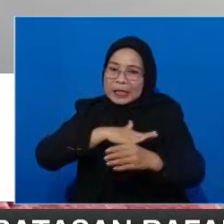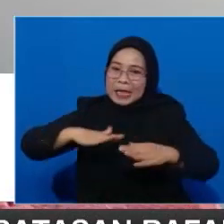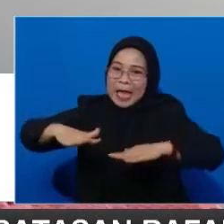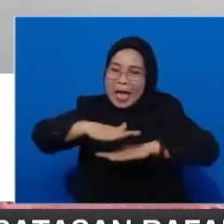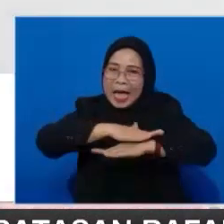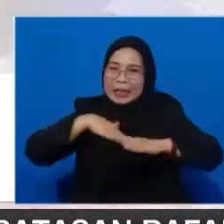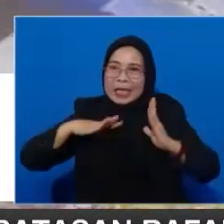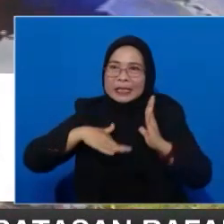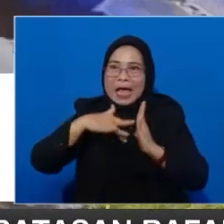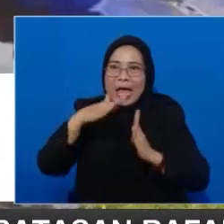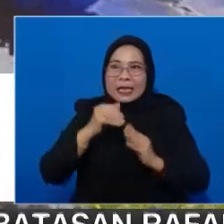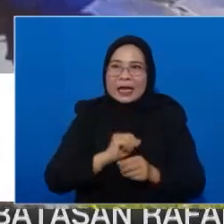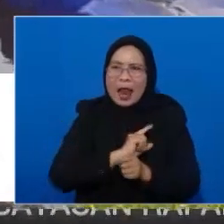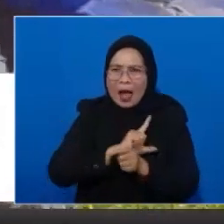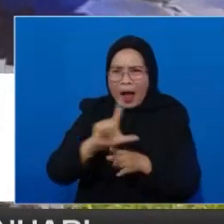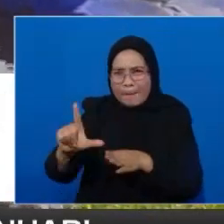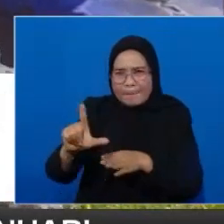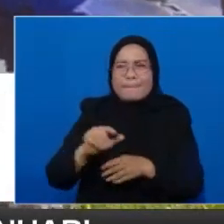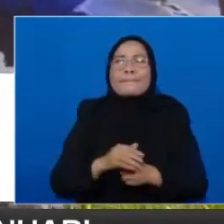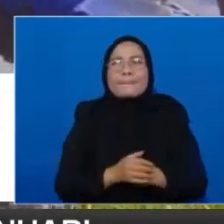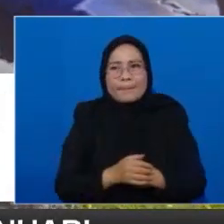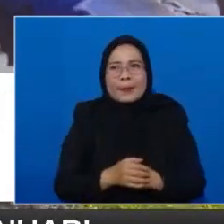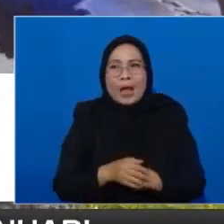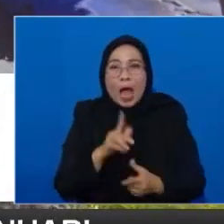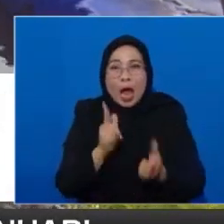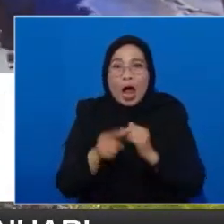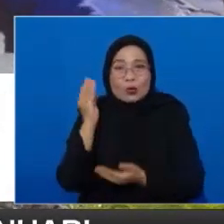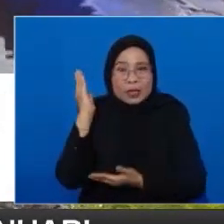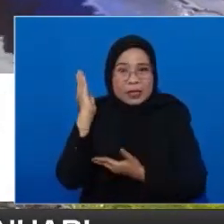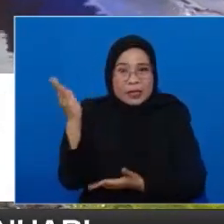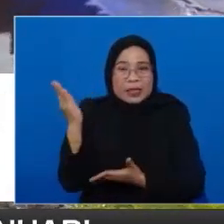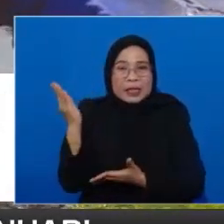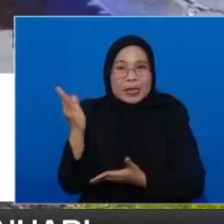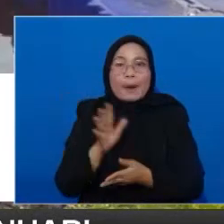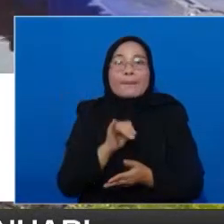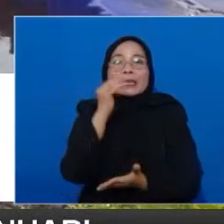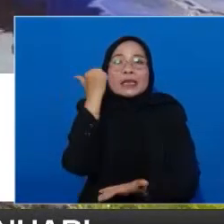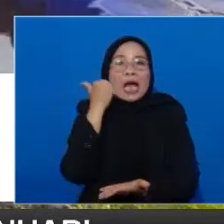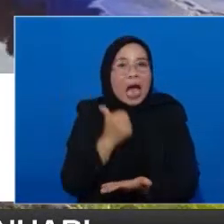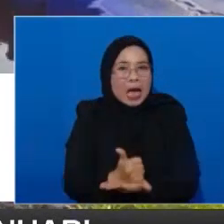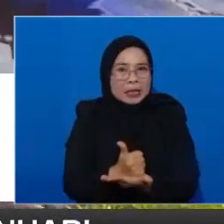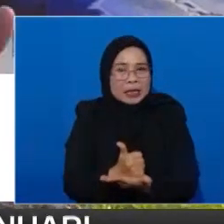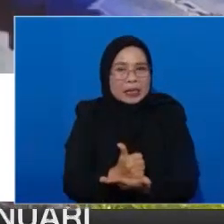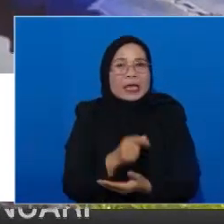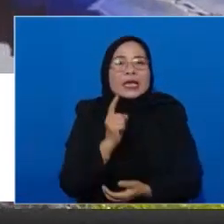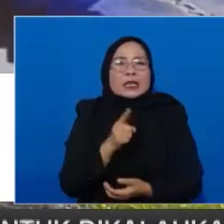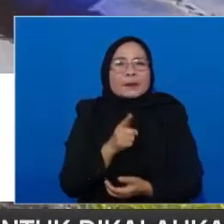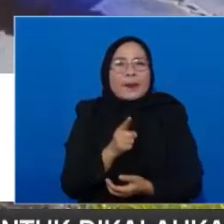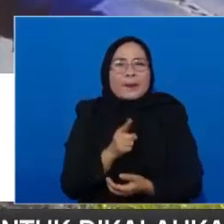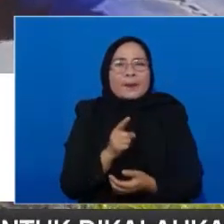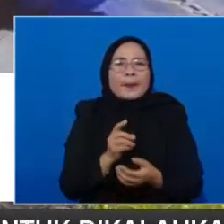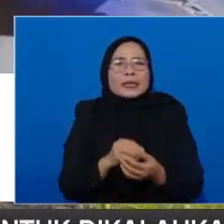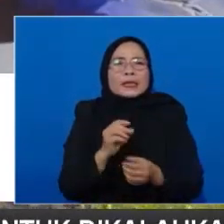dan lengkap gitu. Kalau suasana di sini sih masih asri ya karena masih berbau alam gitu